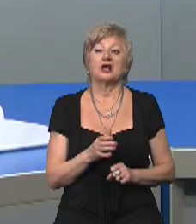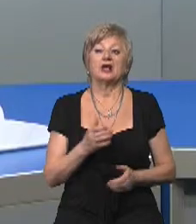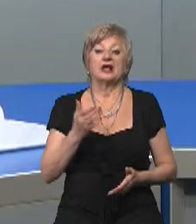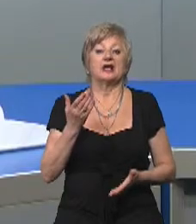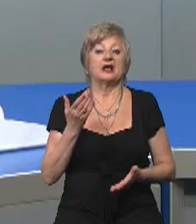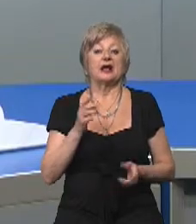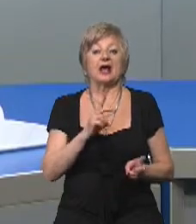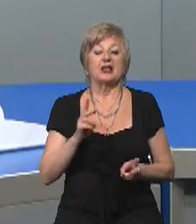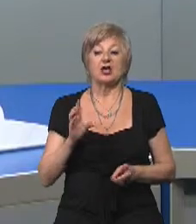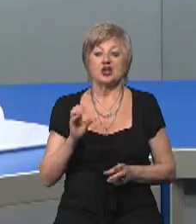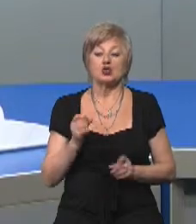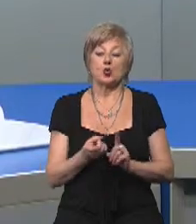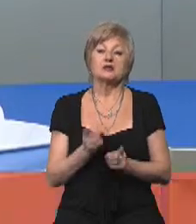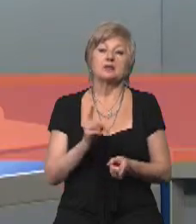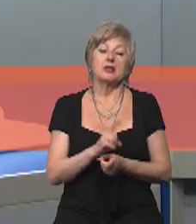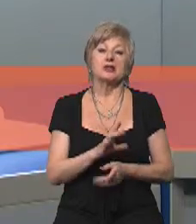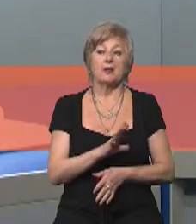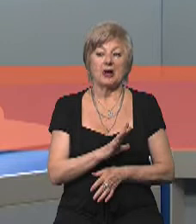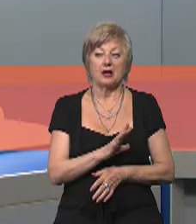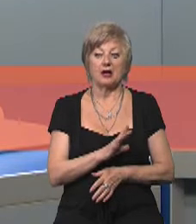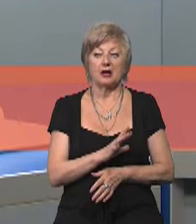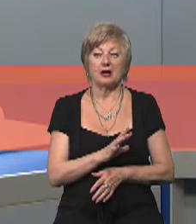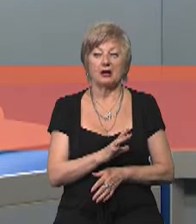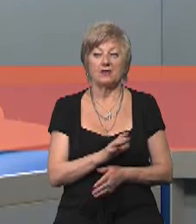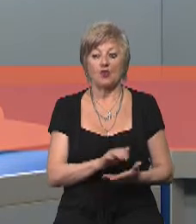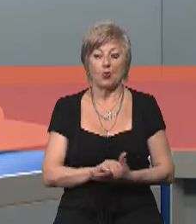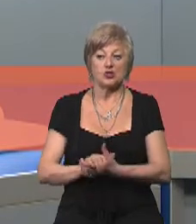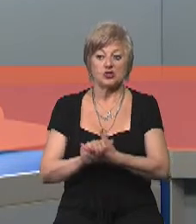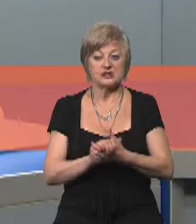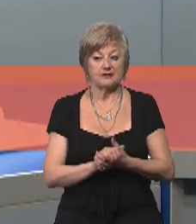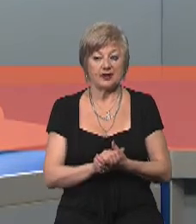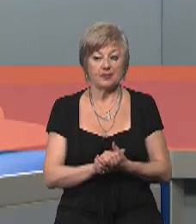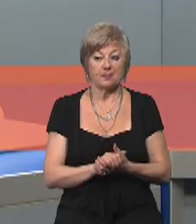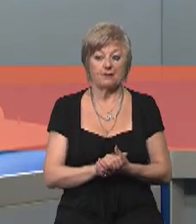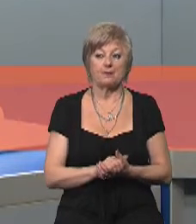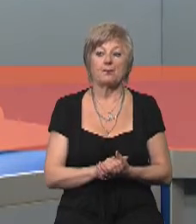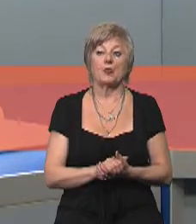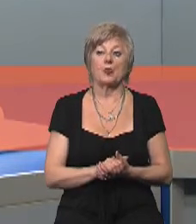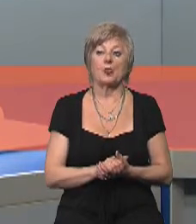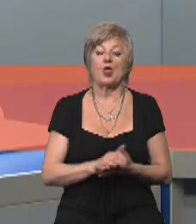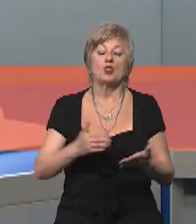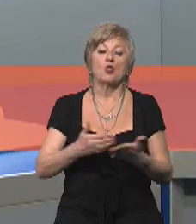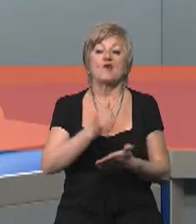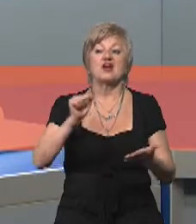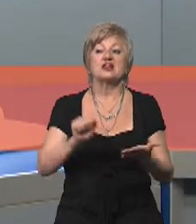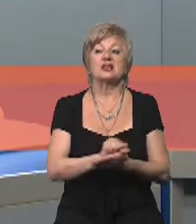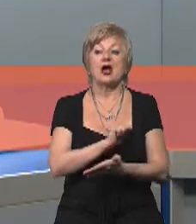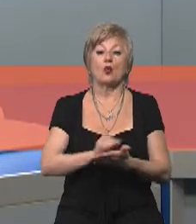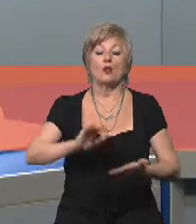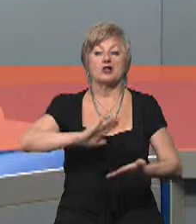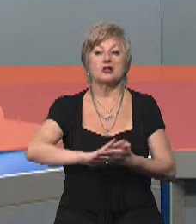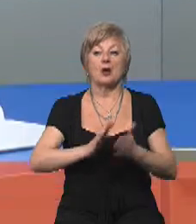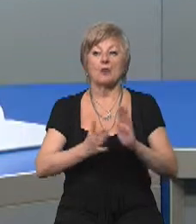які ще зміни відбувалися в суспільстві? Є нові документи, положення